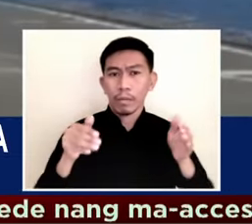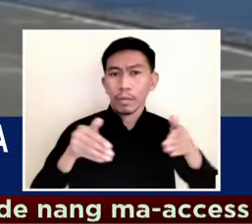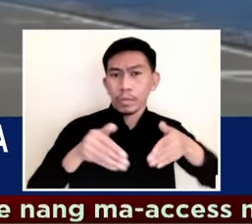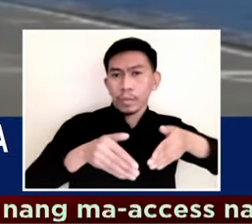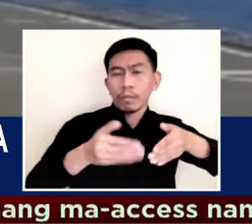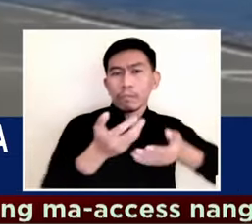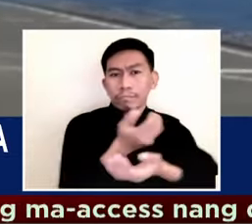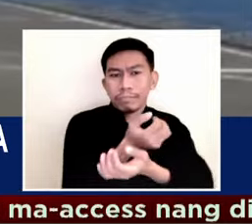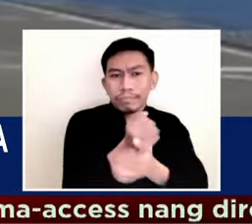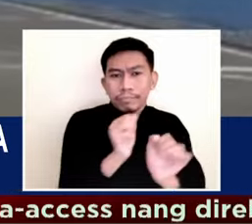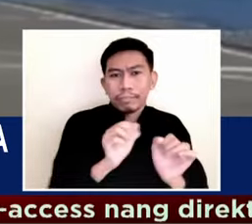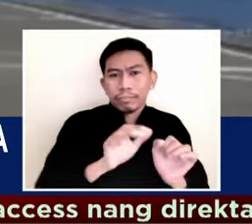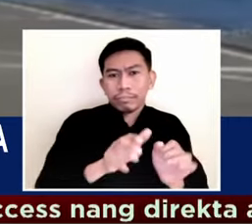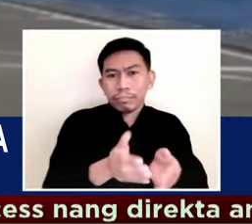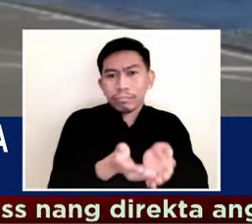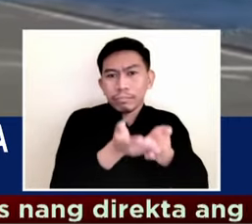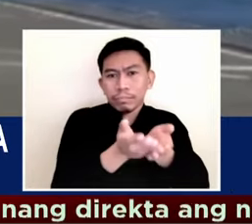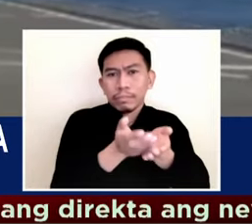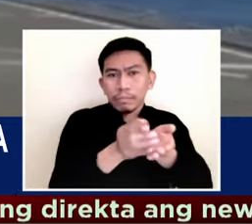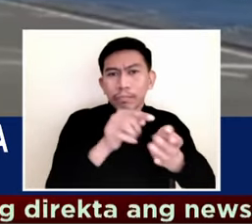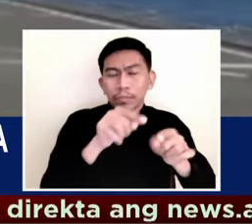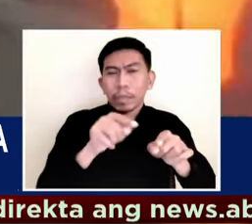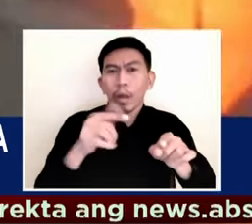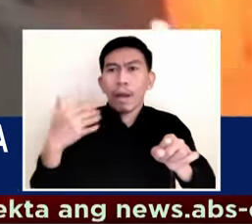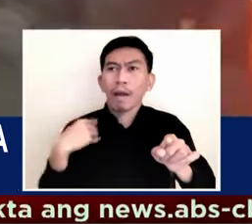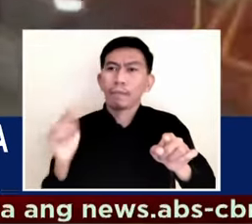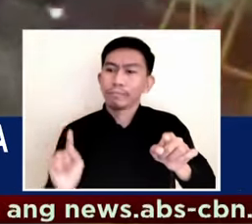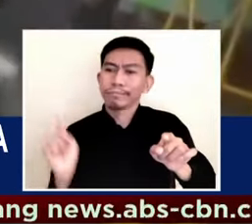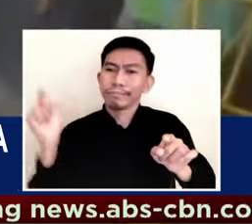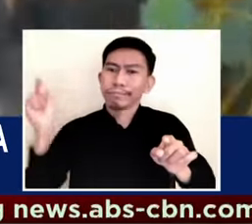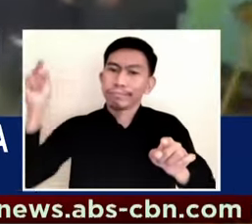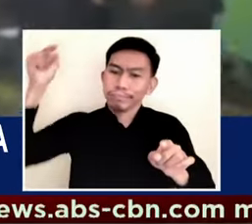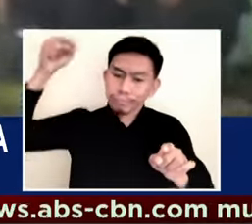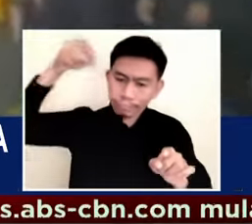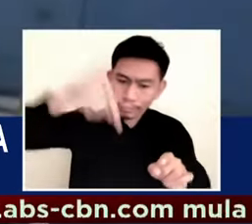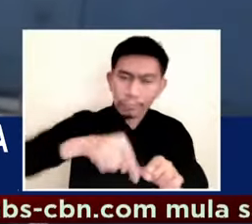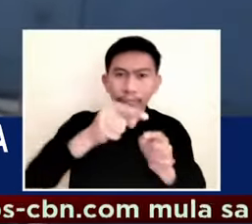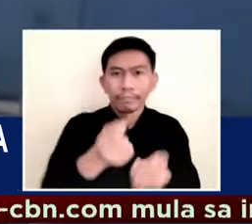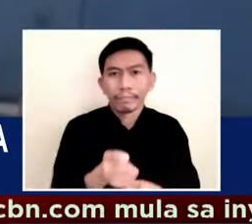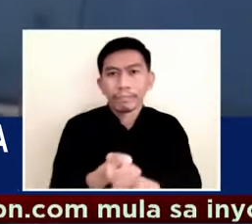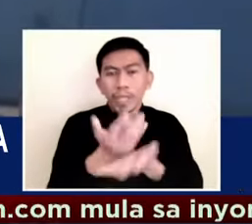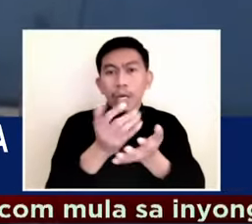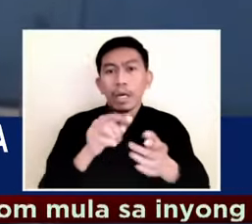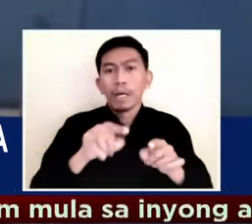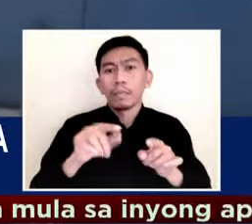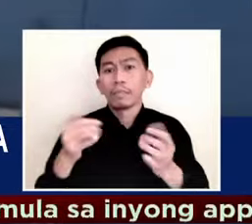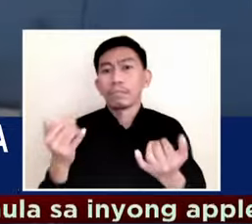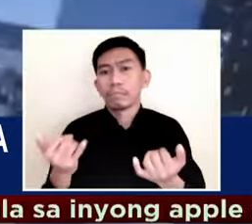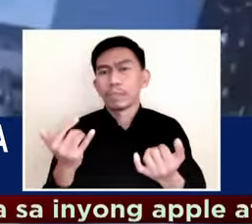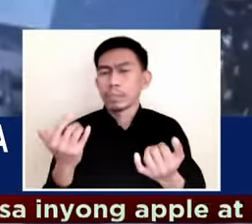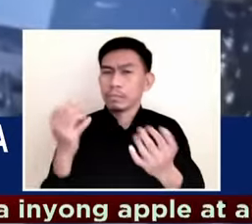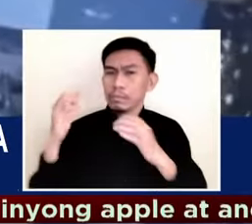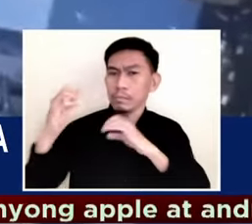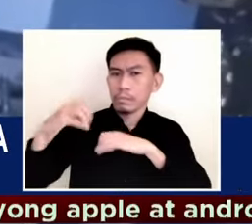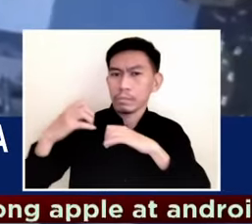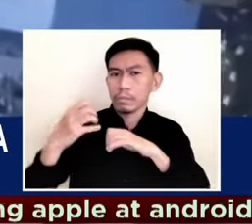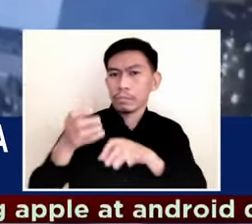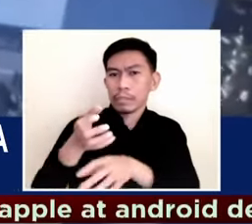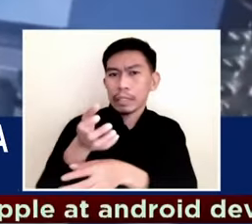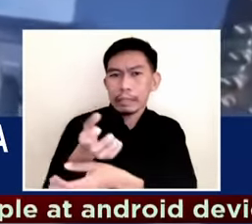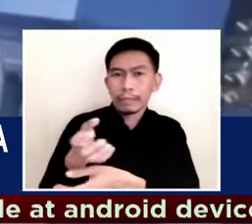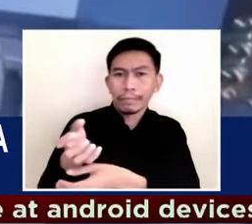na tinamaan ng missile. Umaasa rin ang ahensya na marerecover na ang 12 Pinoy na namatay sa